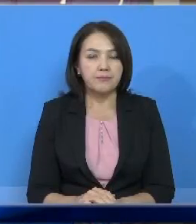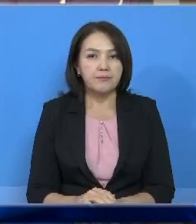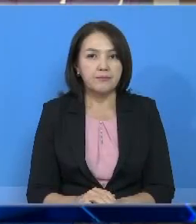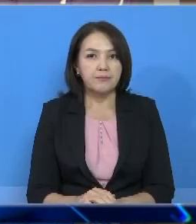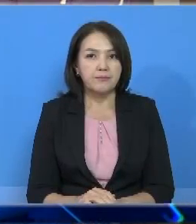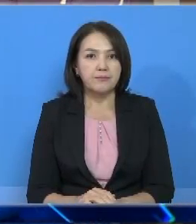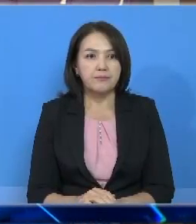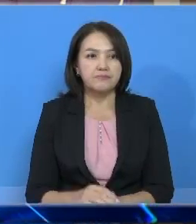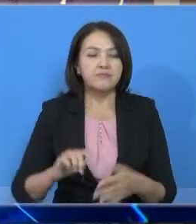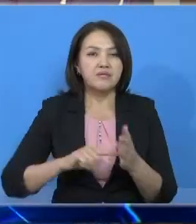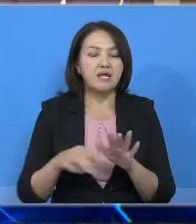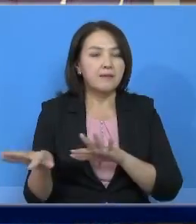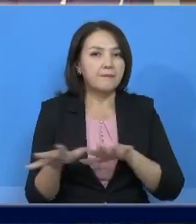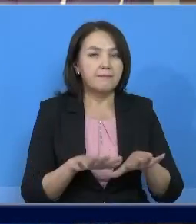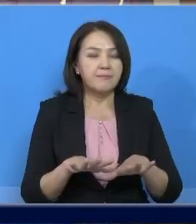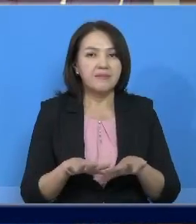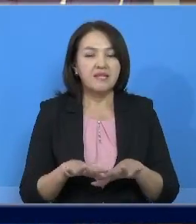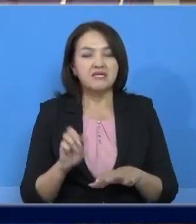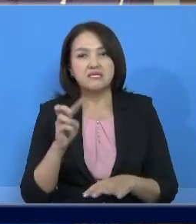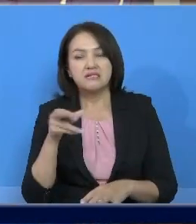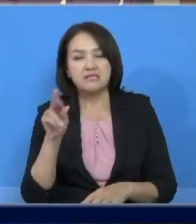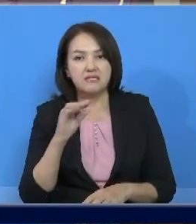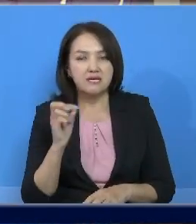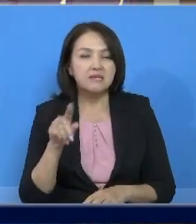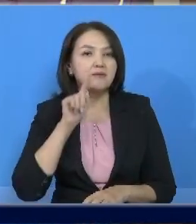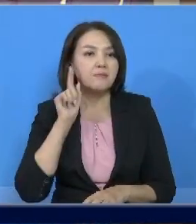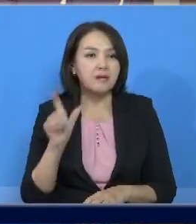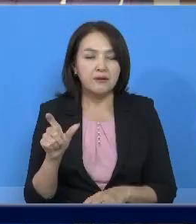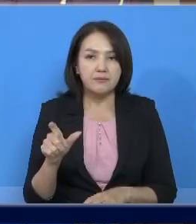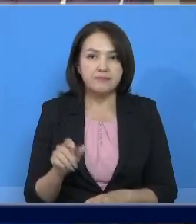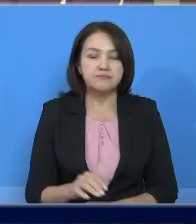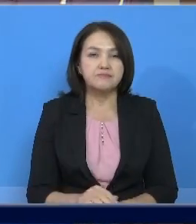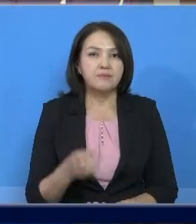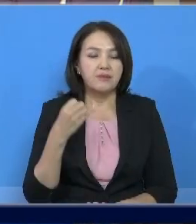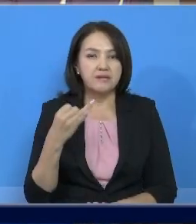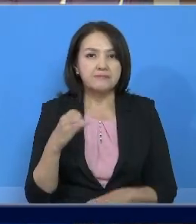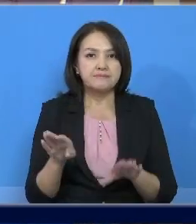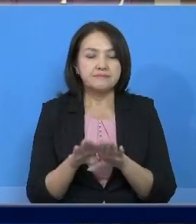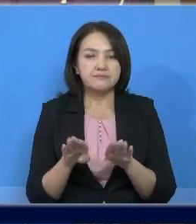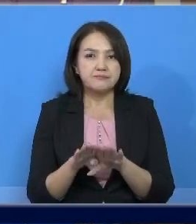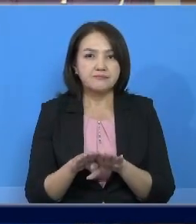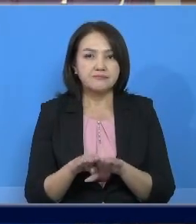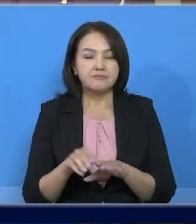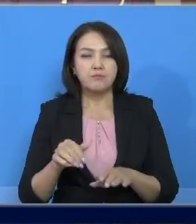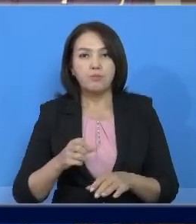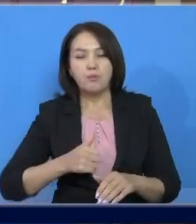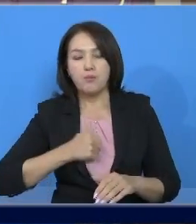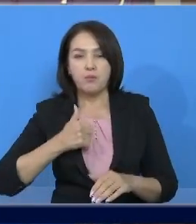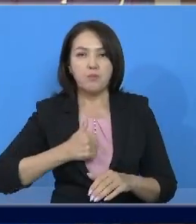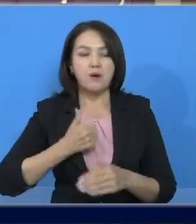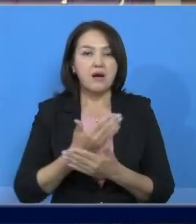Цель мероприятия – как бы социализация молодежи и в то же время мотивация их,